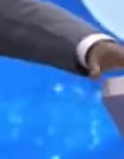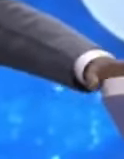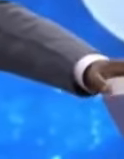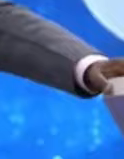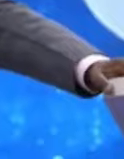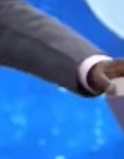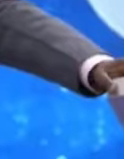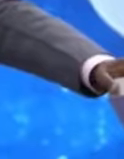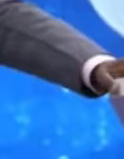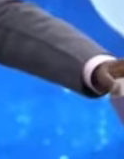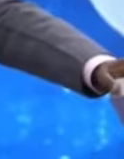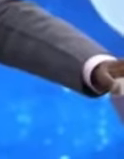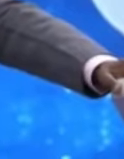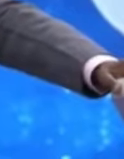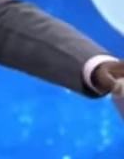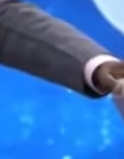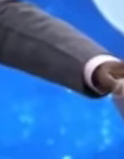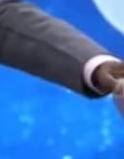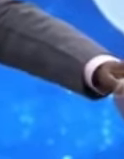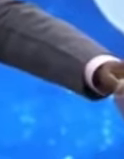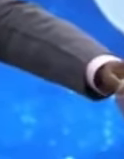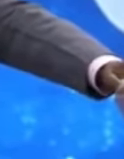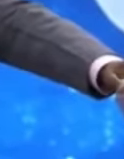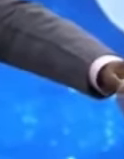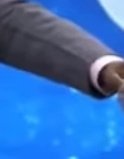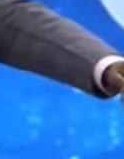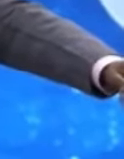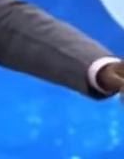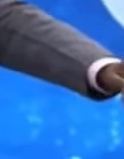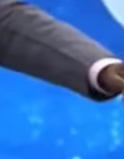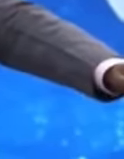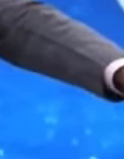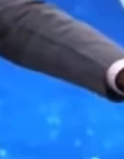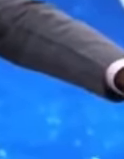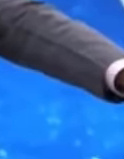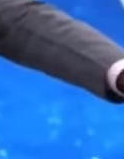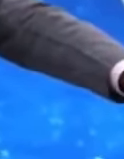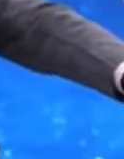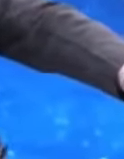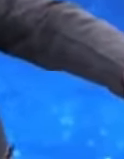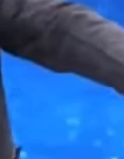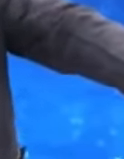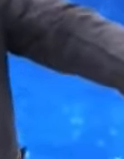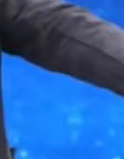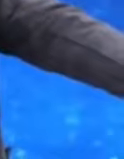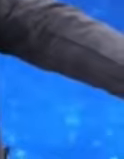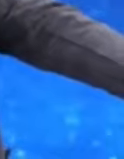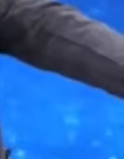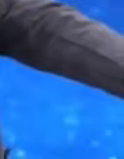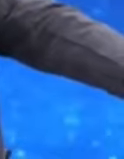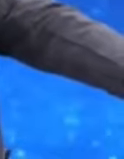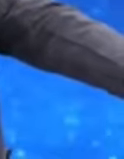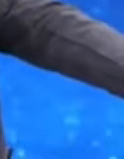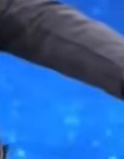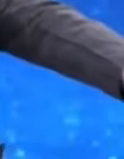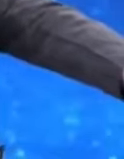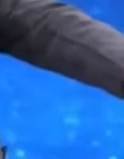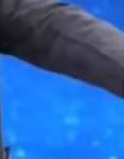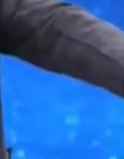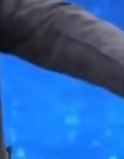jour il dit s'il Meur il meurt comme animal ils sont oubliés totalement